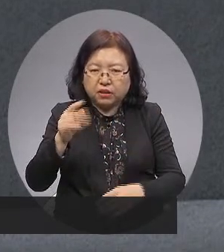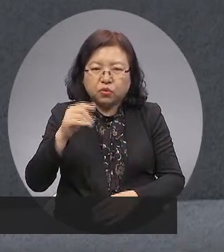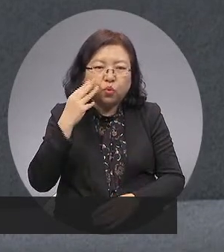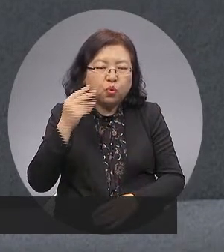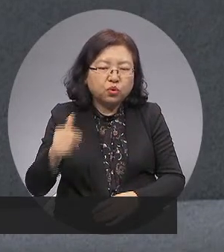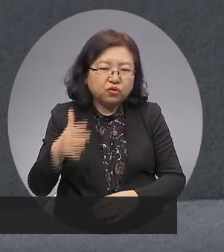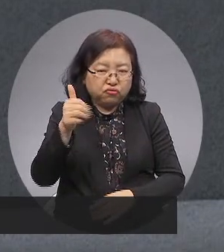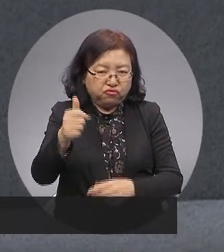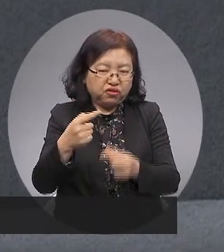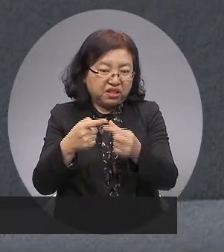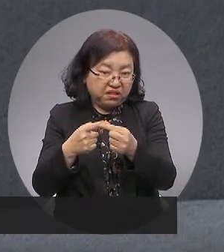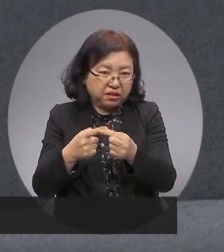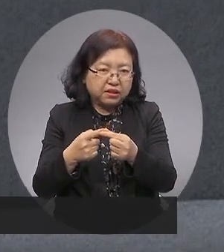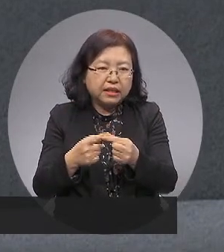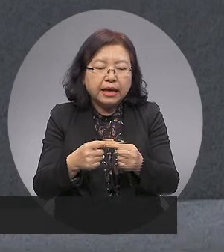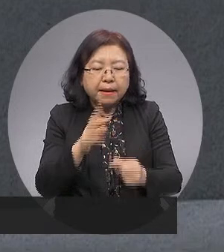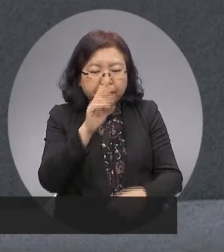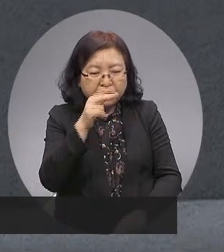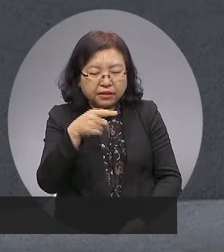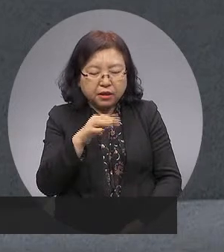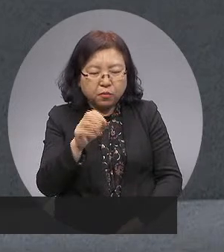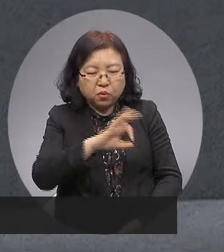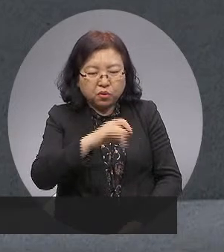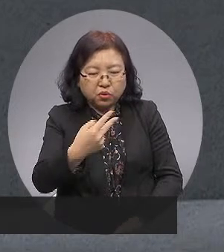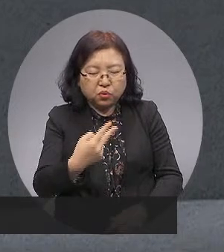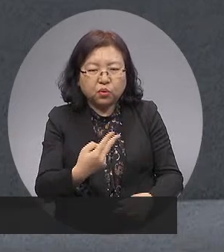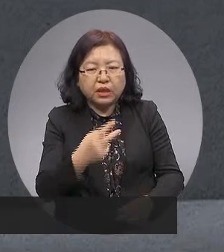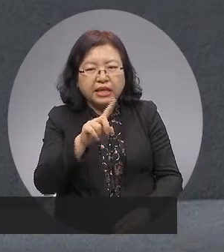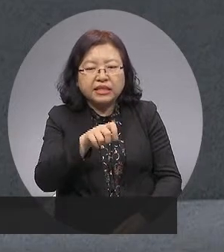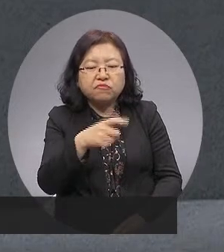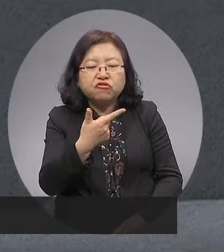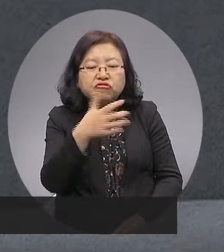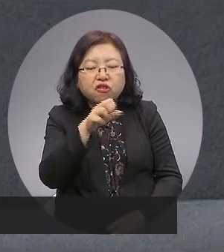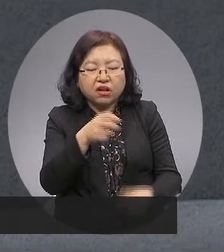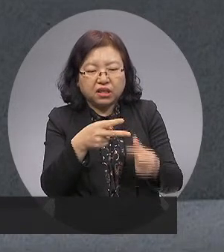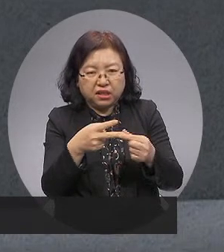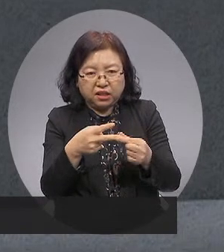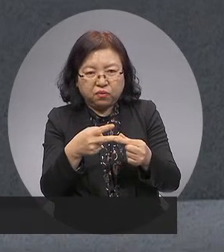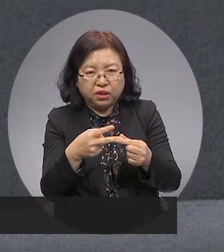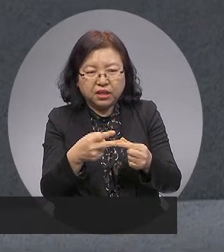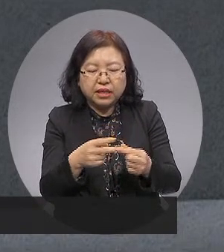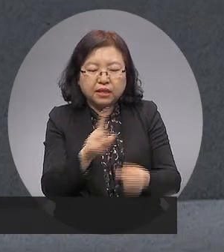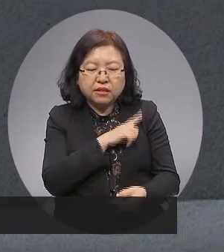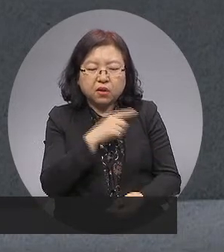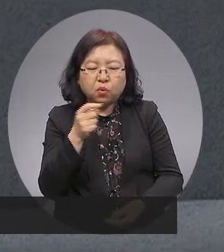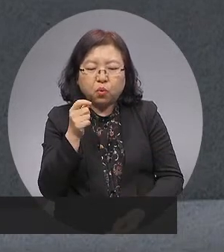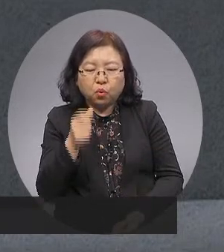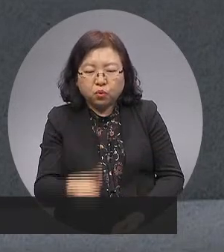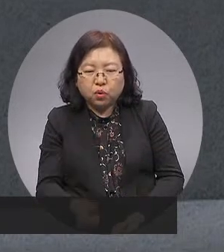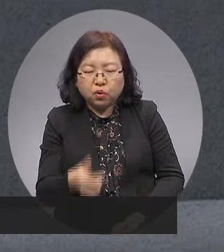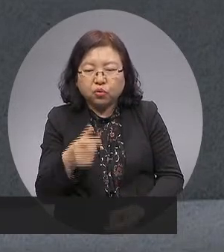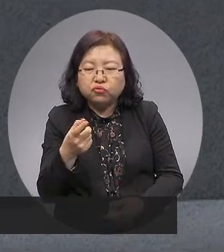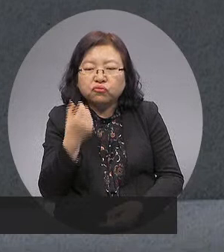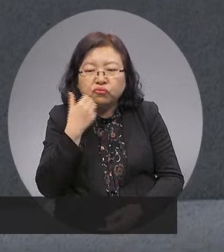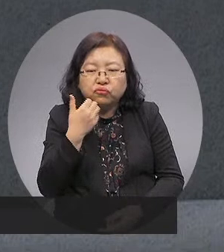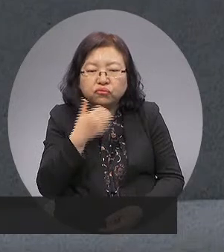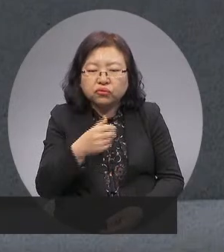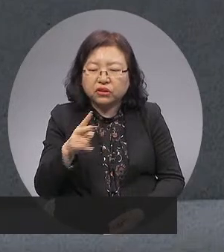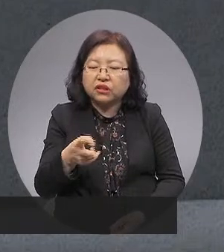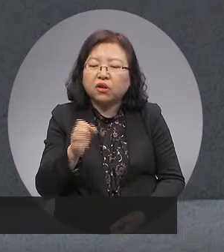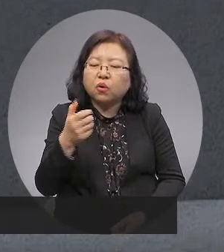최고였고, 박세복 영동 군수가 약 16억여 원으로 2위, 가장 적은 건 2억 5천여만